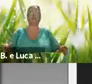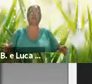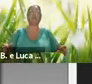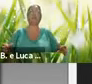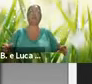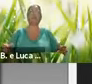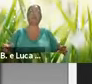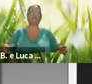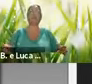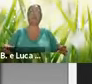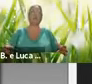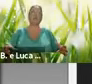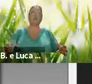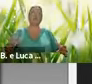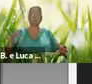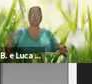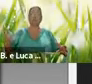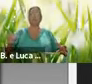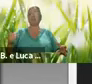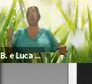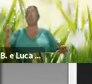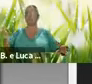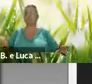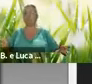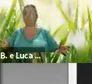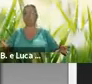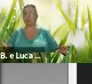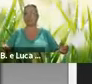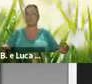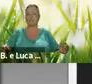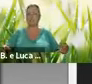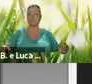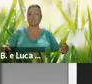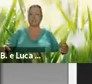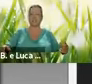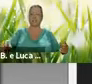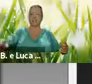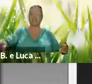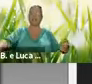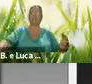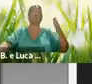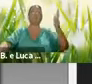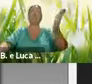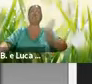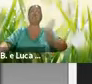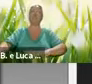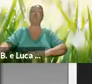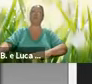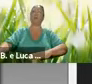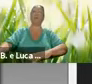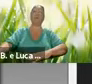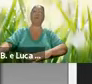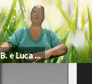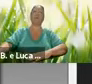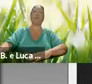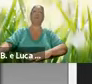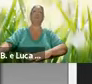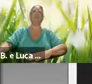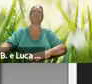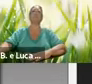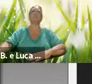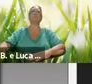tutto, in generale. Poi dopo i 40 cominciamo a ragionare con la nostra testa. E quello che sta dicendo qua più o